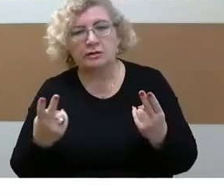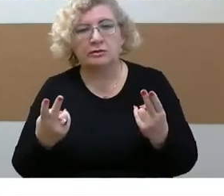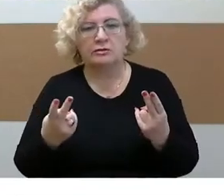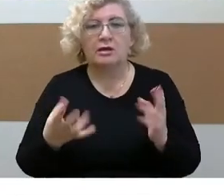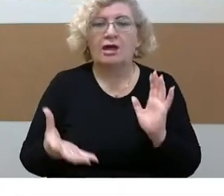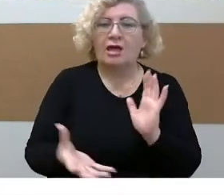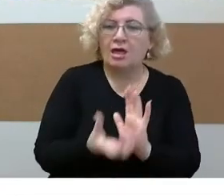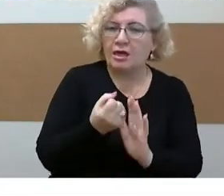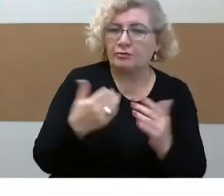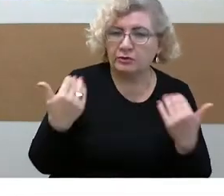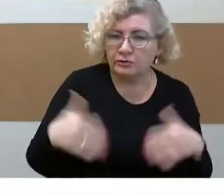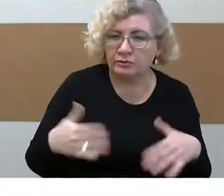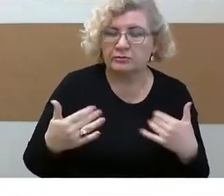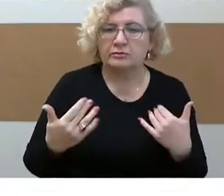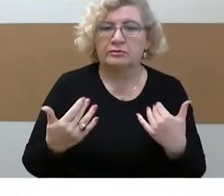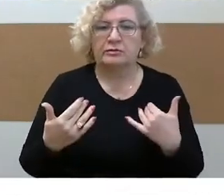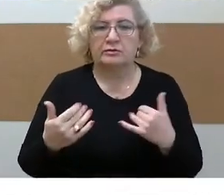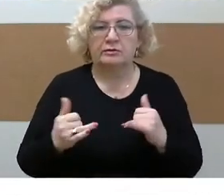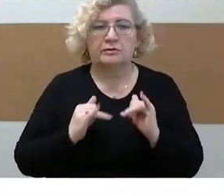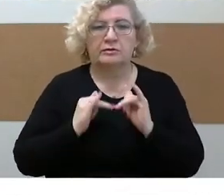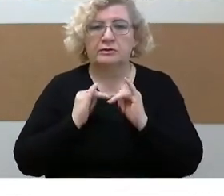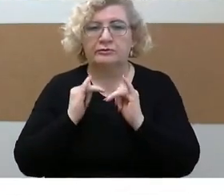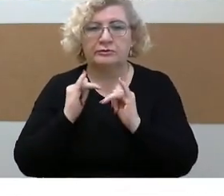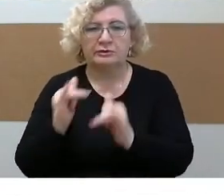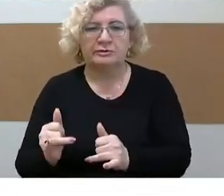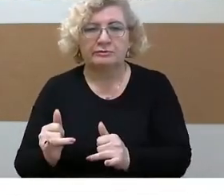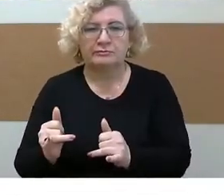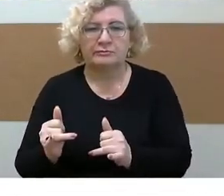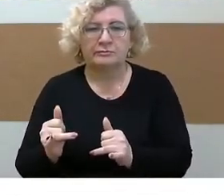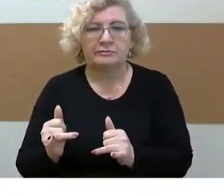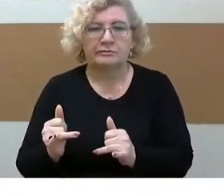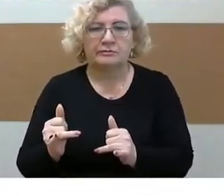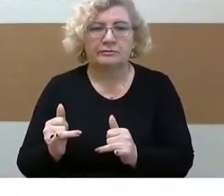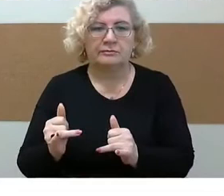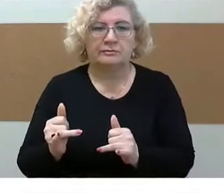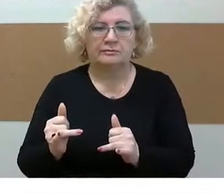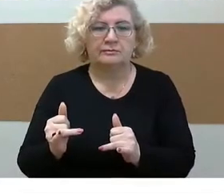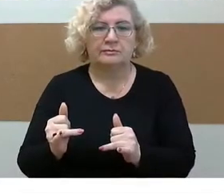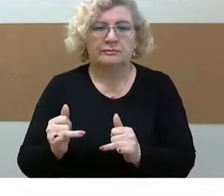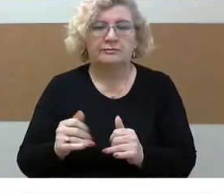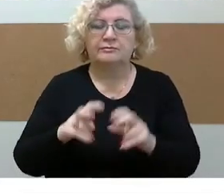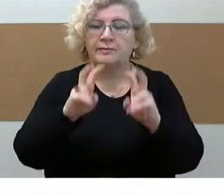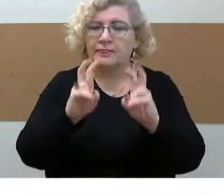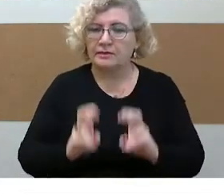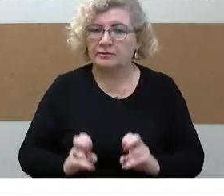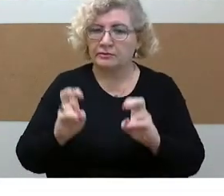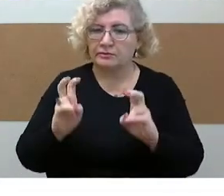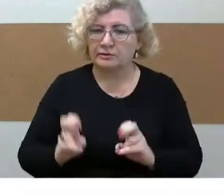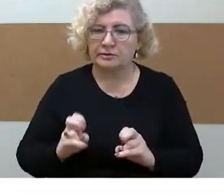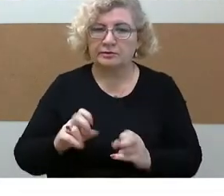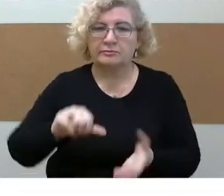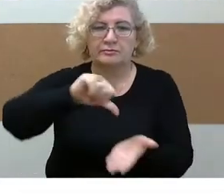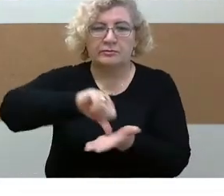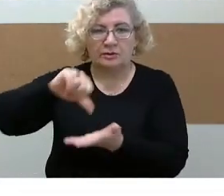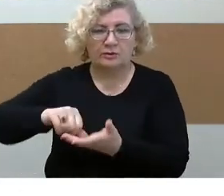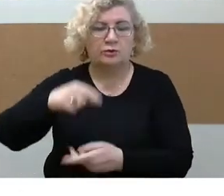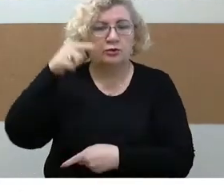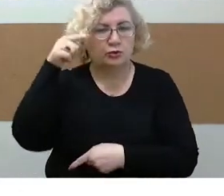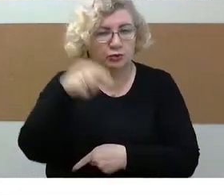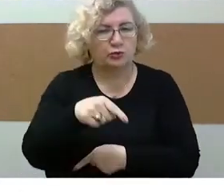ne, ir kaip buvo su jų psichikos sveikatos poreikiais. Tai tyrimo dalyvavo beveik 1000